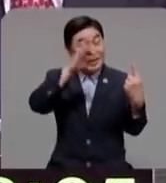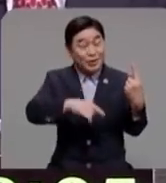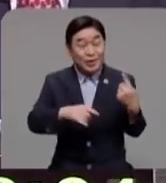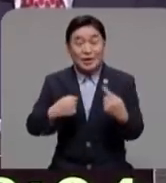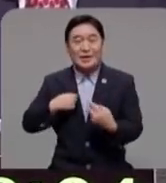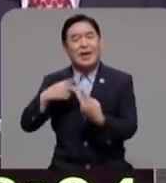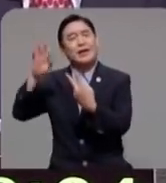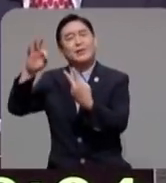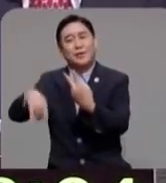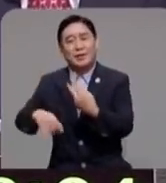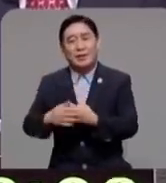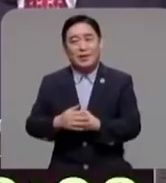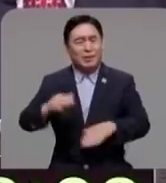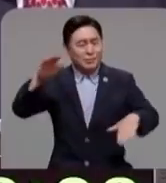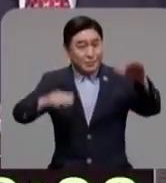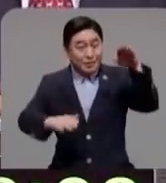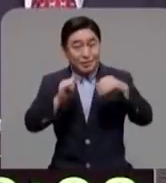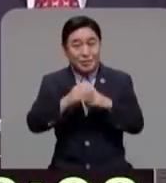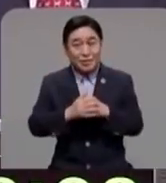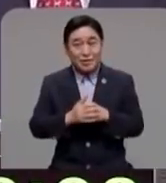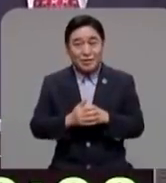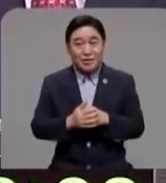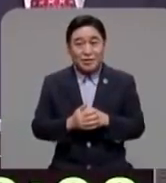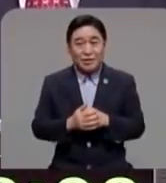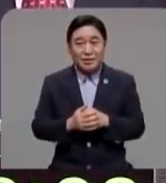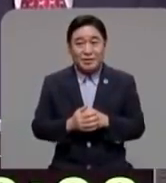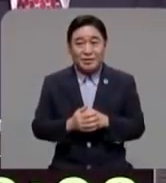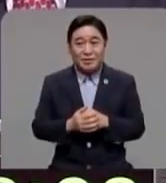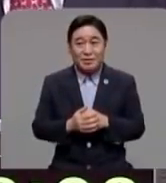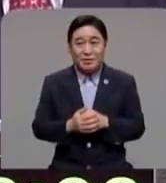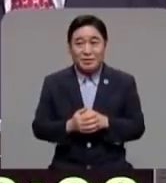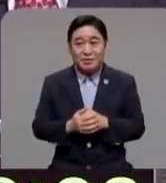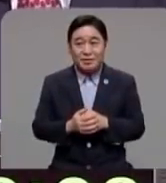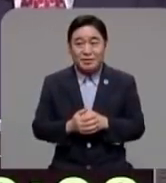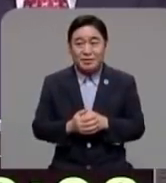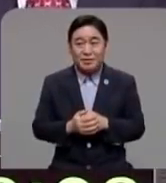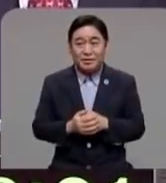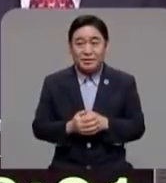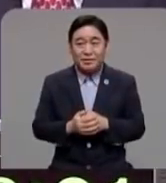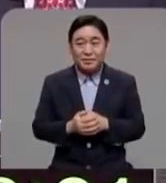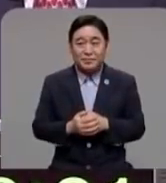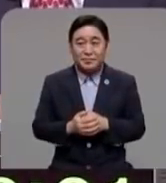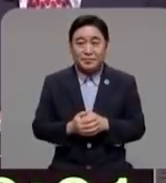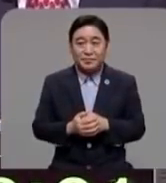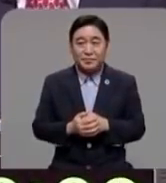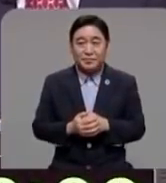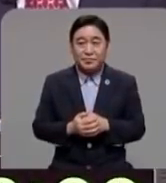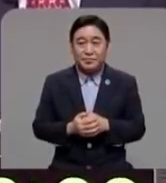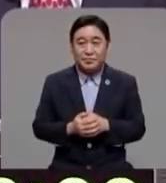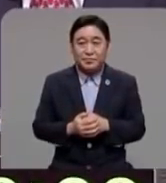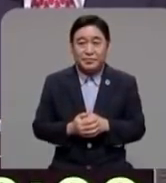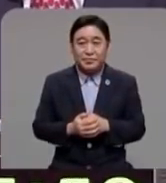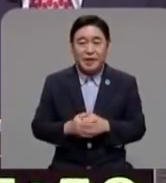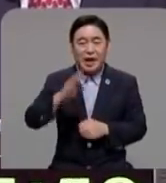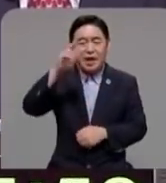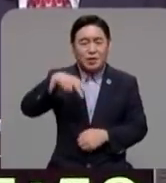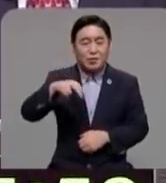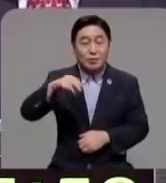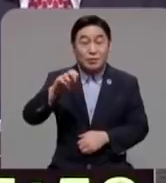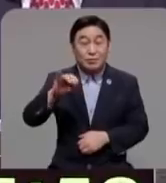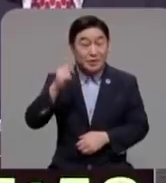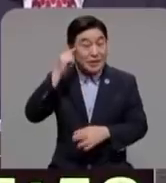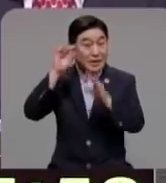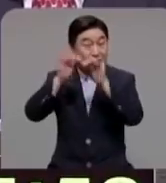분이 비슷비슷한? 아니요. 많이 차이 나죠. 이재명 그런데 유승민 후보 같은 경우에는 지지율이 낮으니까